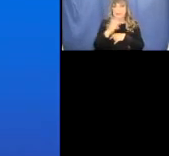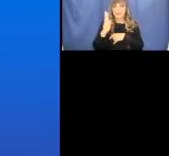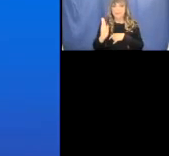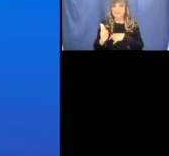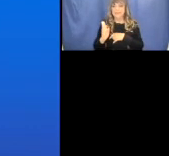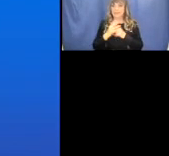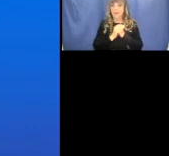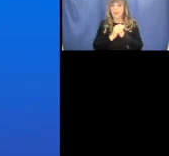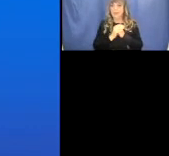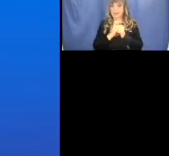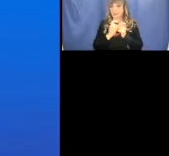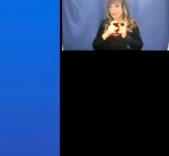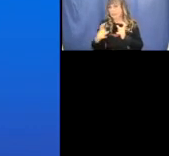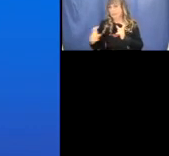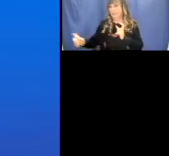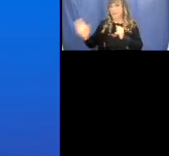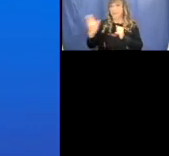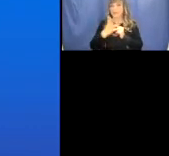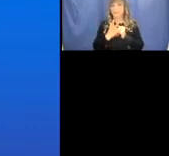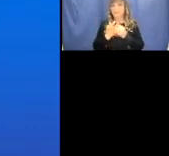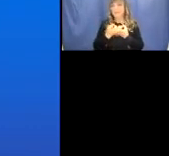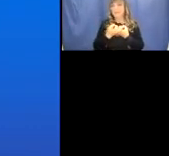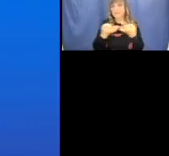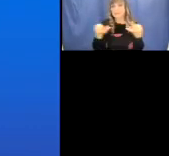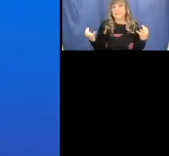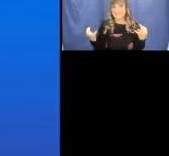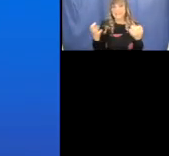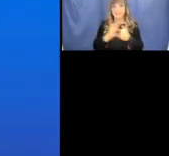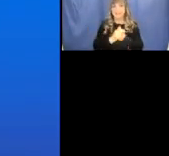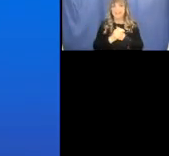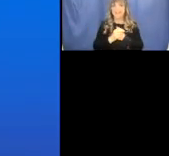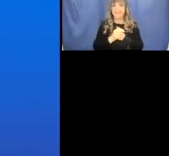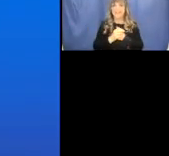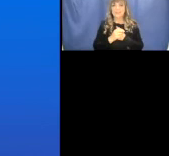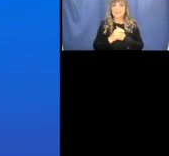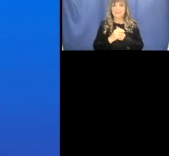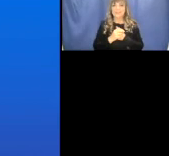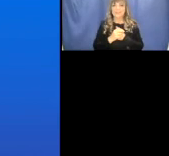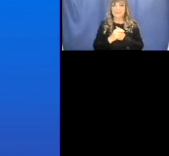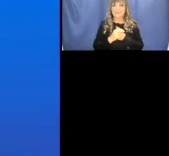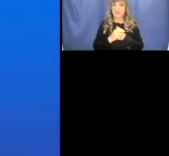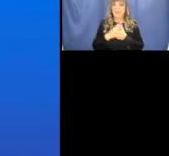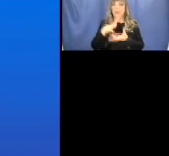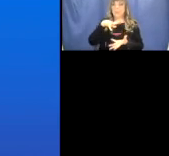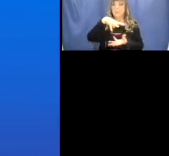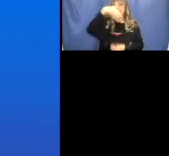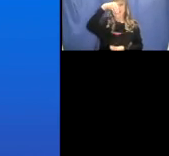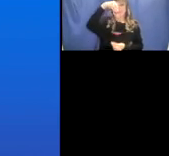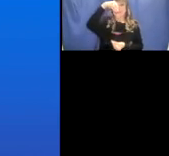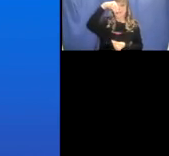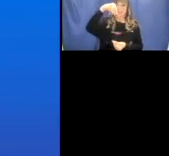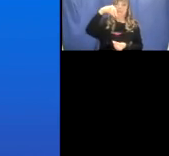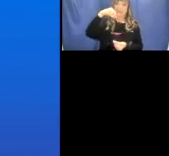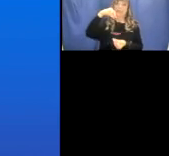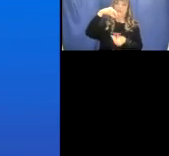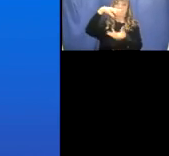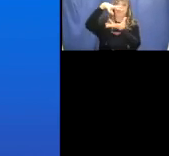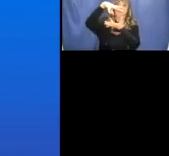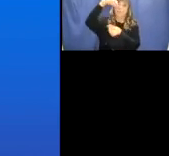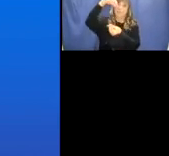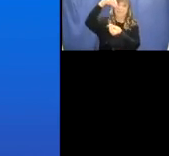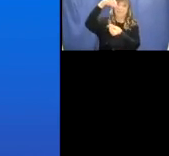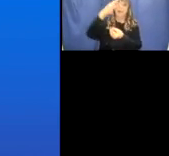ma abbiamo anche più semplicemente delle doppie piramidi dette appunto di